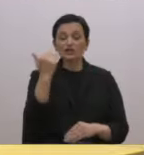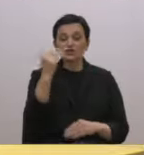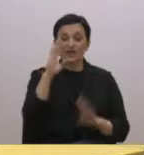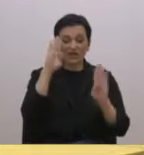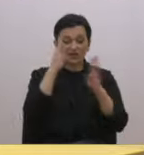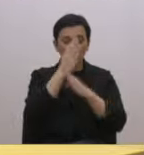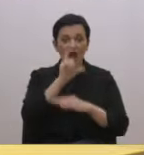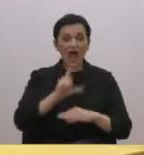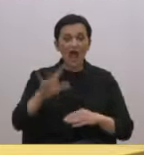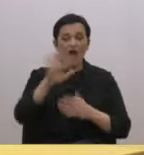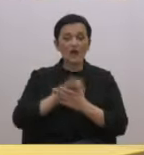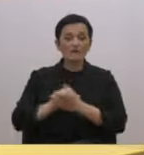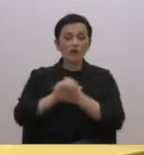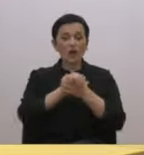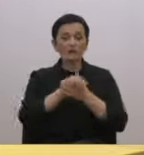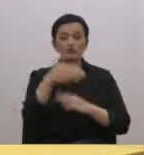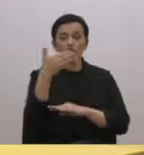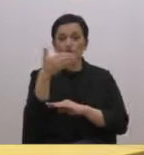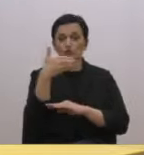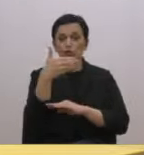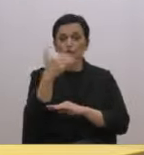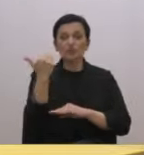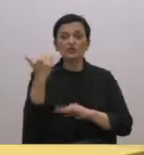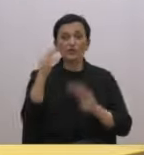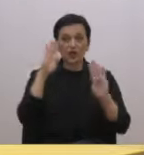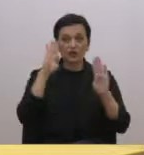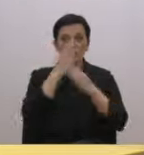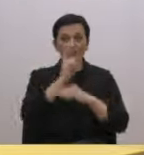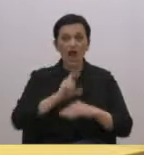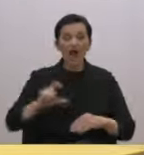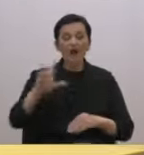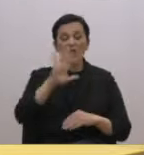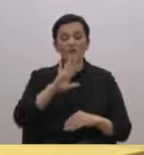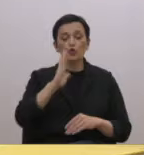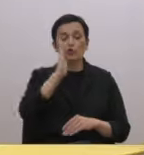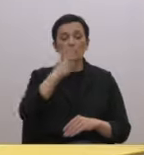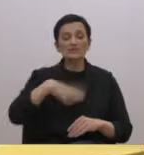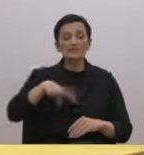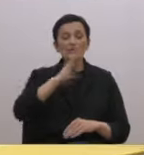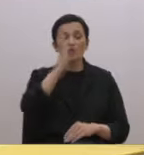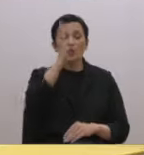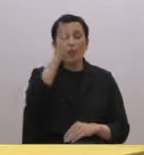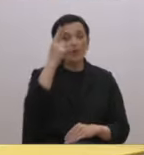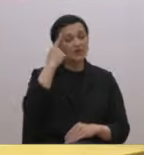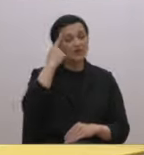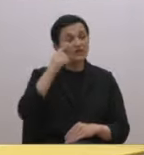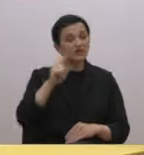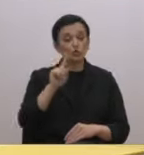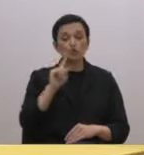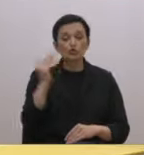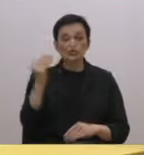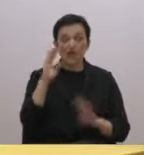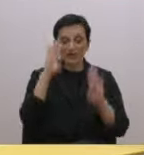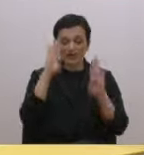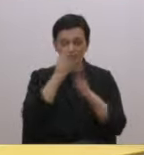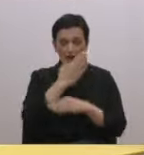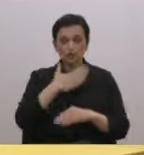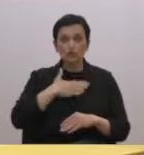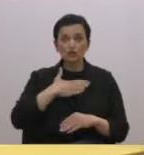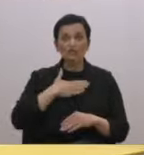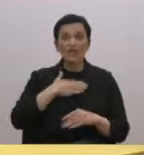ღალატობთ ევროკავშირის დროშას, რომ თქვენ ღალატობთ ევროპული საქართველოს მომავლის იდეას, რომ თქვენ ღალატობთ